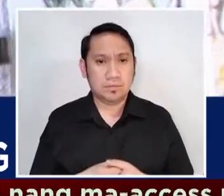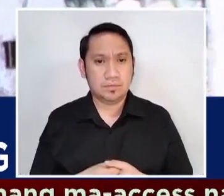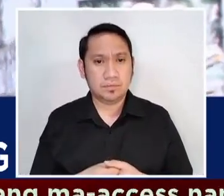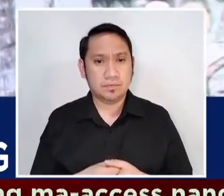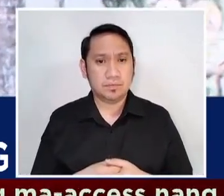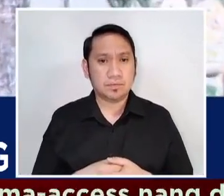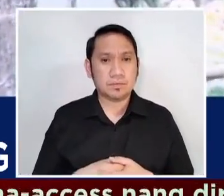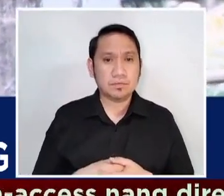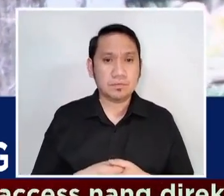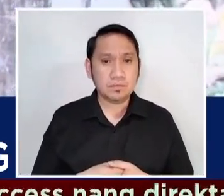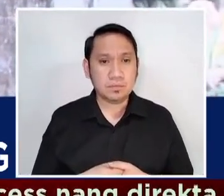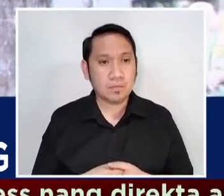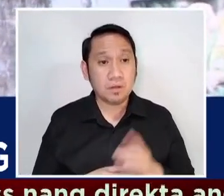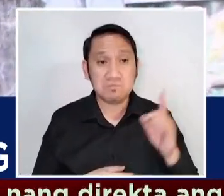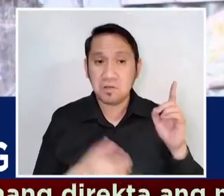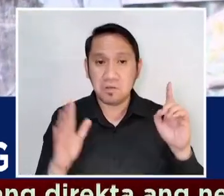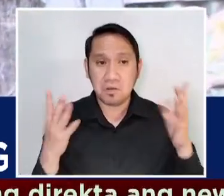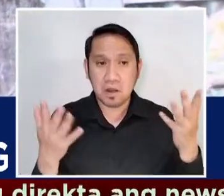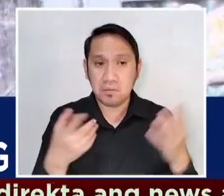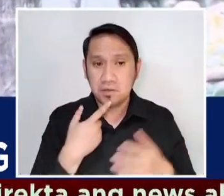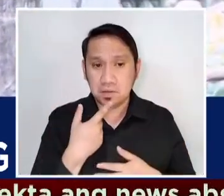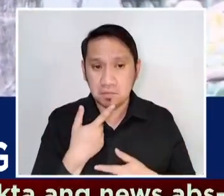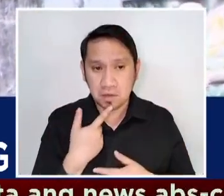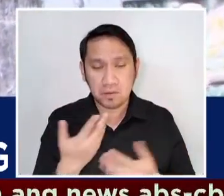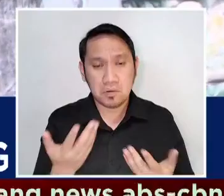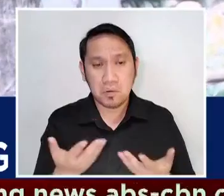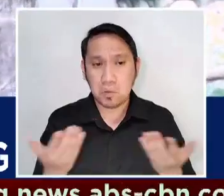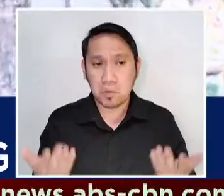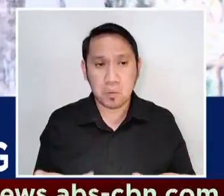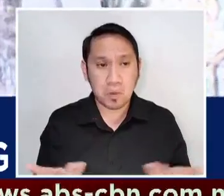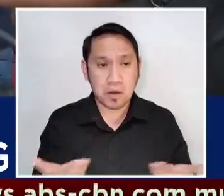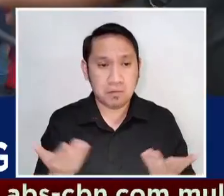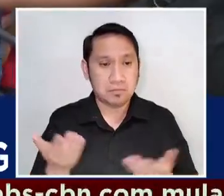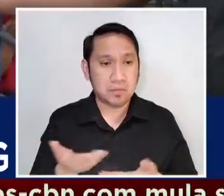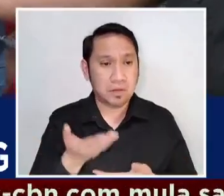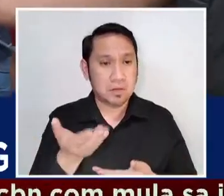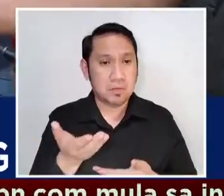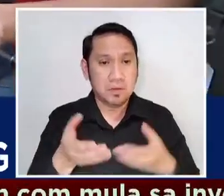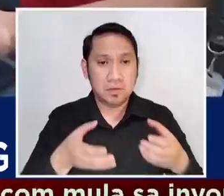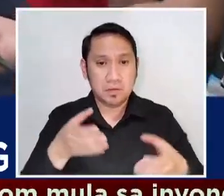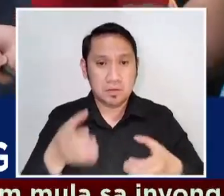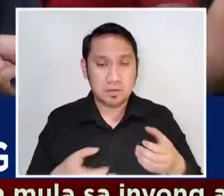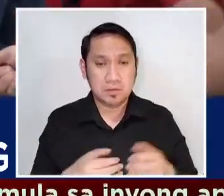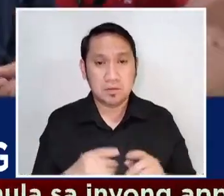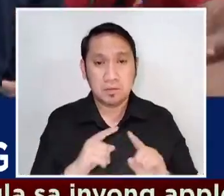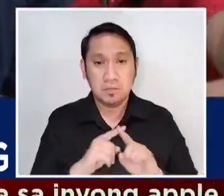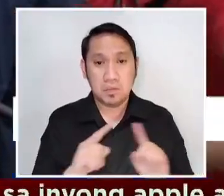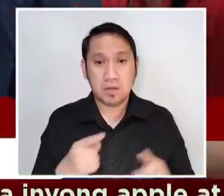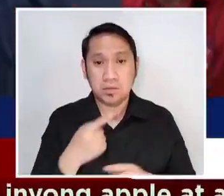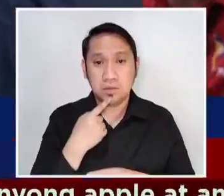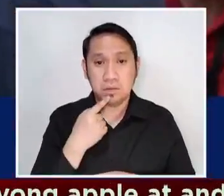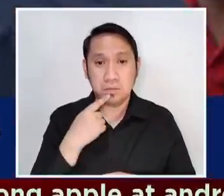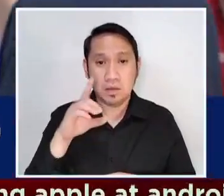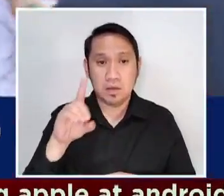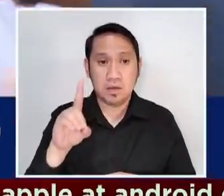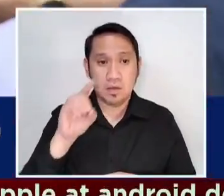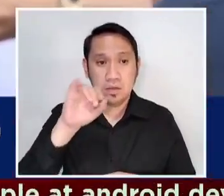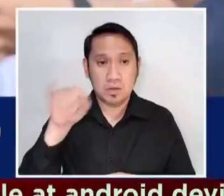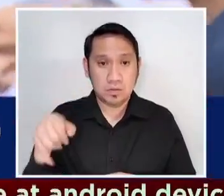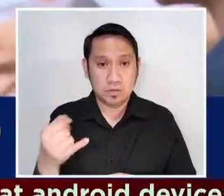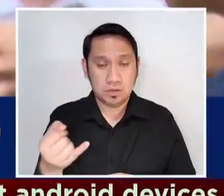pang binabanggit kung kailan at saan ihahain ang kaso laban kay Bantag. Pero si Justice Secretary Jesus Crispin Boying